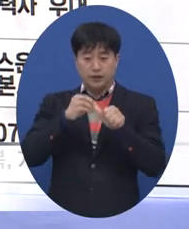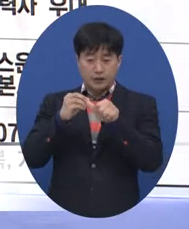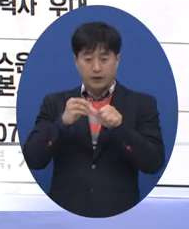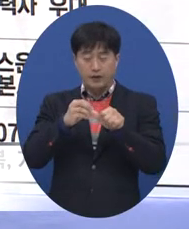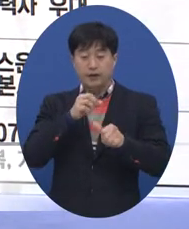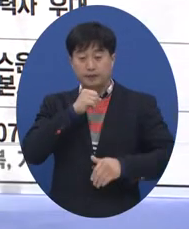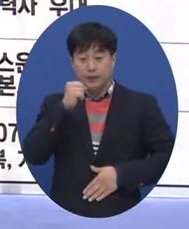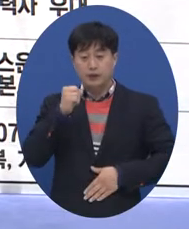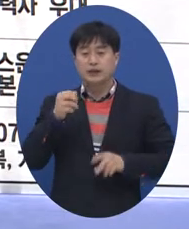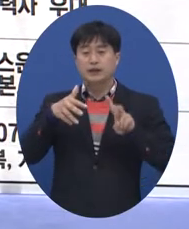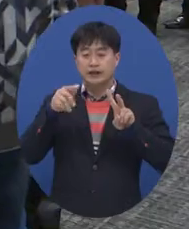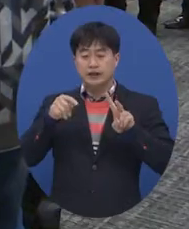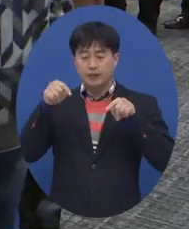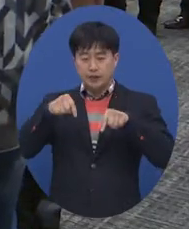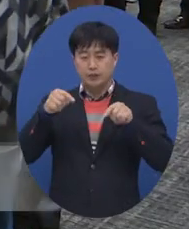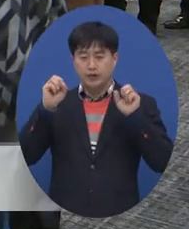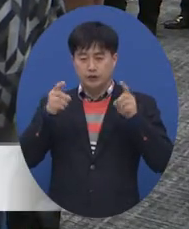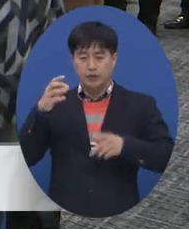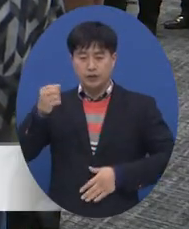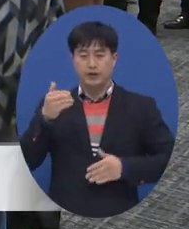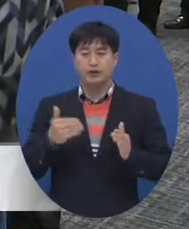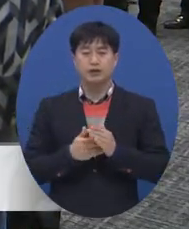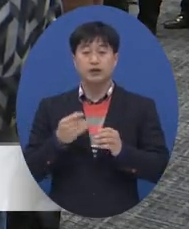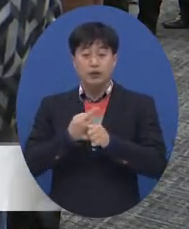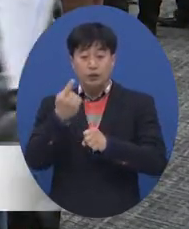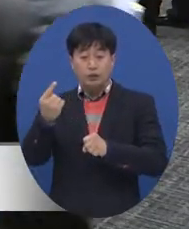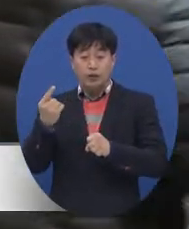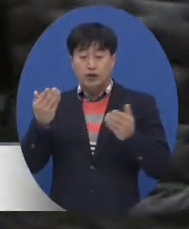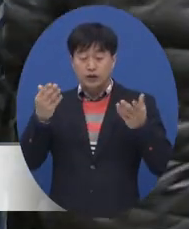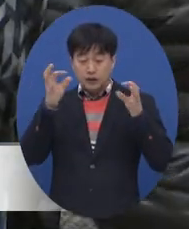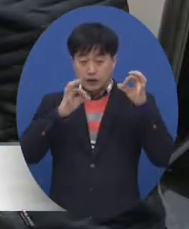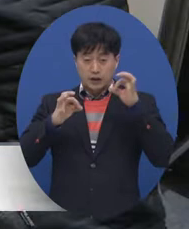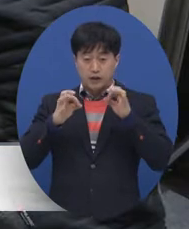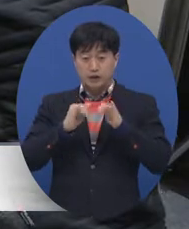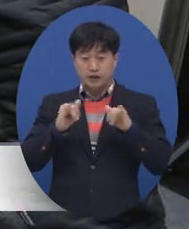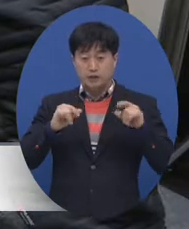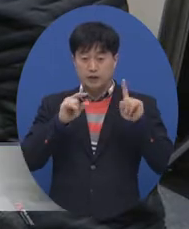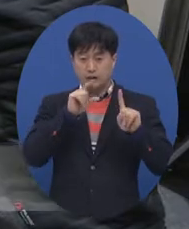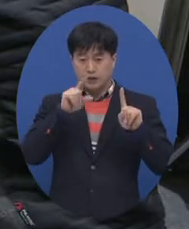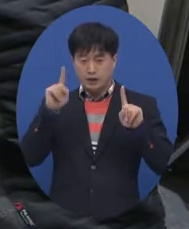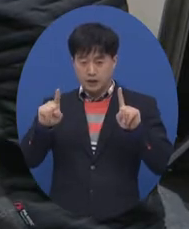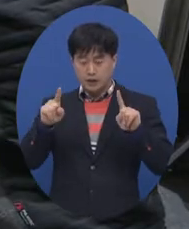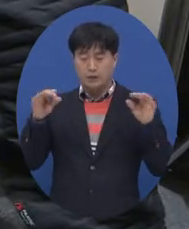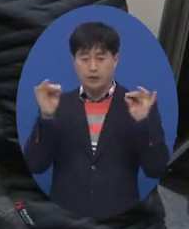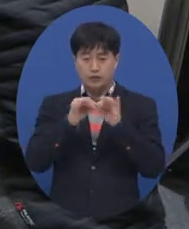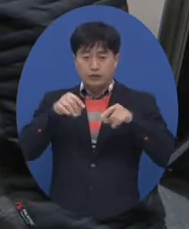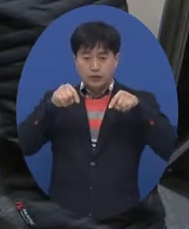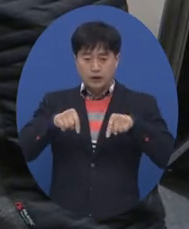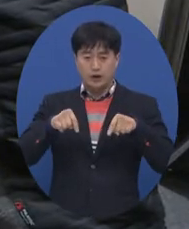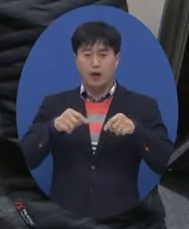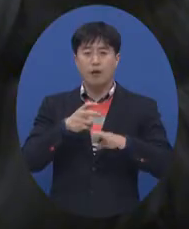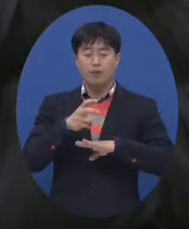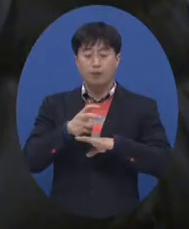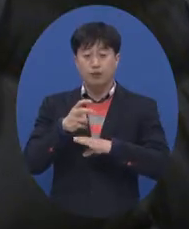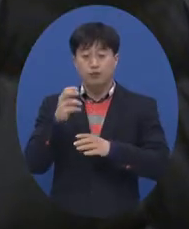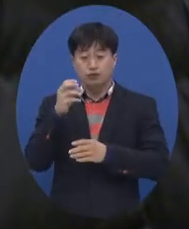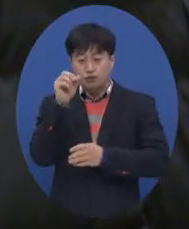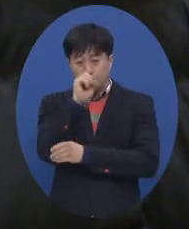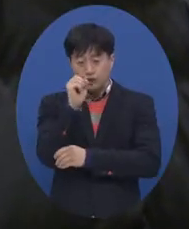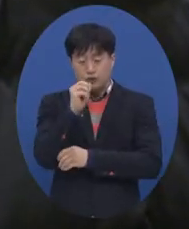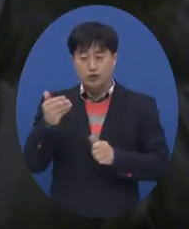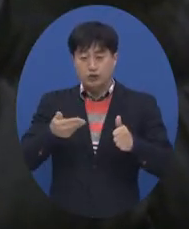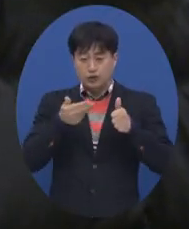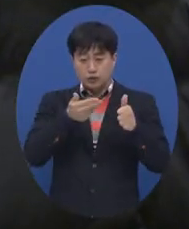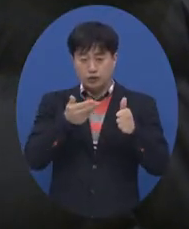면접 기회를 얻었습니다. 이 밖에 구직자들을 위한 1대1 맞춤형 상담과 경기도 버스 운수 종사자 양성